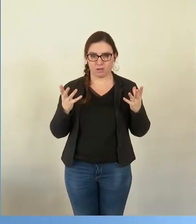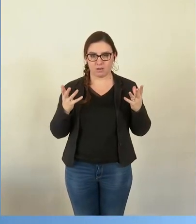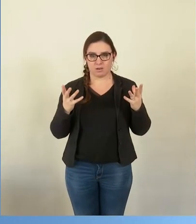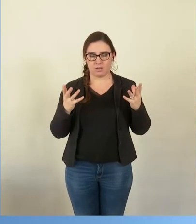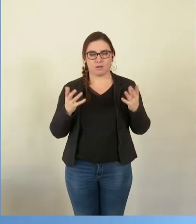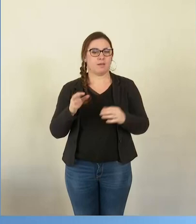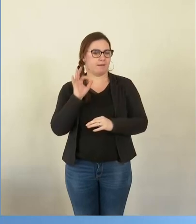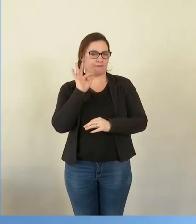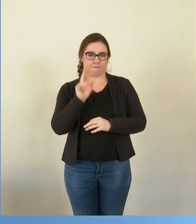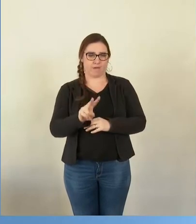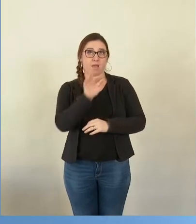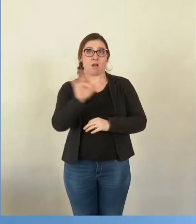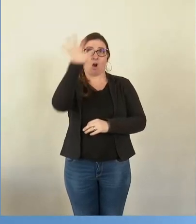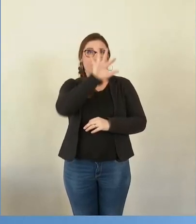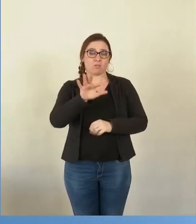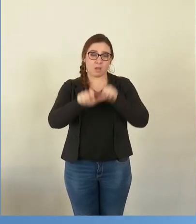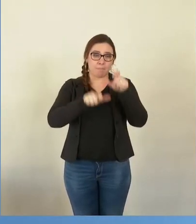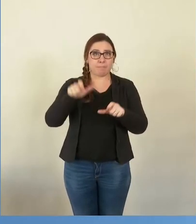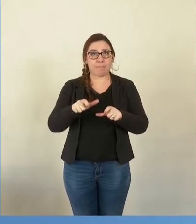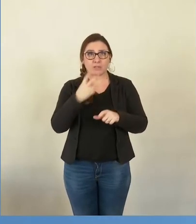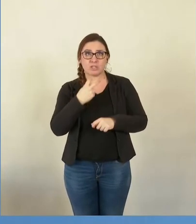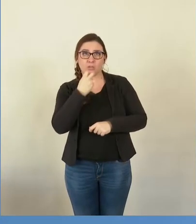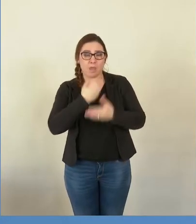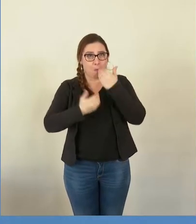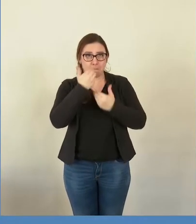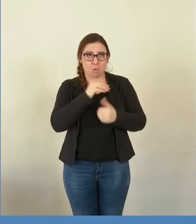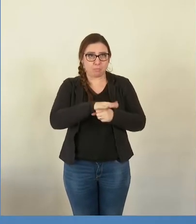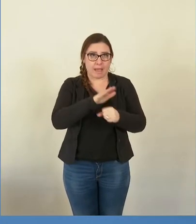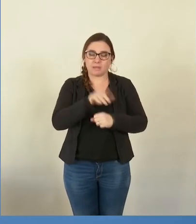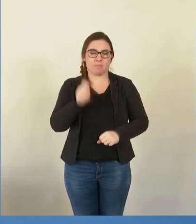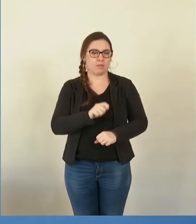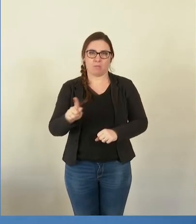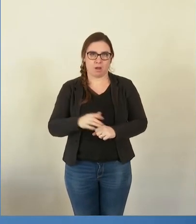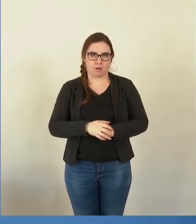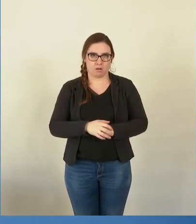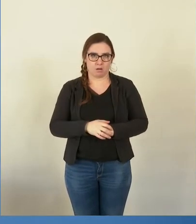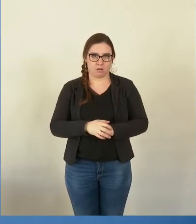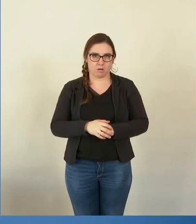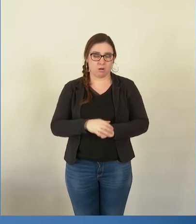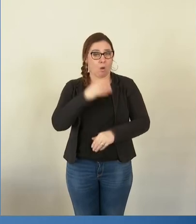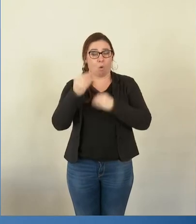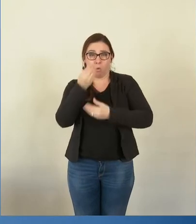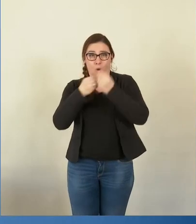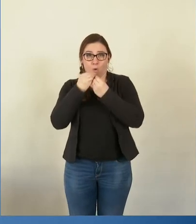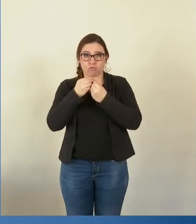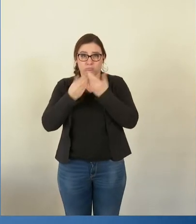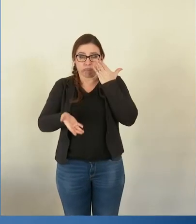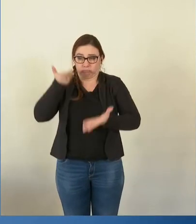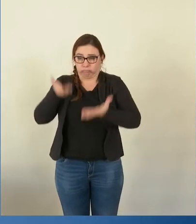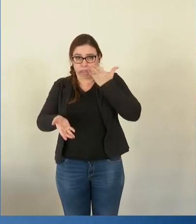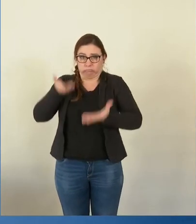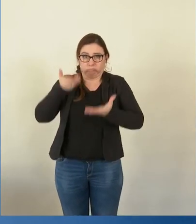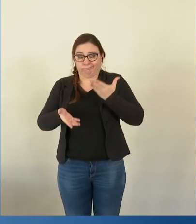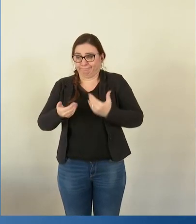anormal qu'en France certains ne mangent pas à leur faim et il est an normal aussi que certains mangent de façon très déséquilibrée parce qu'ils n'ont pas assez